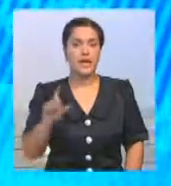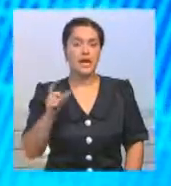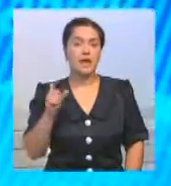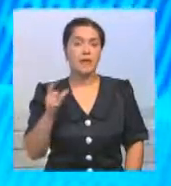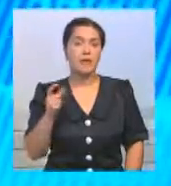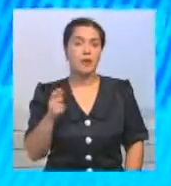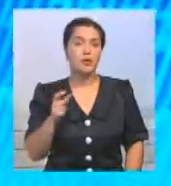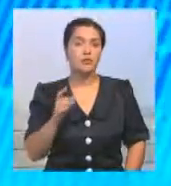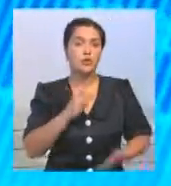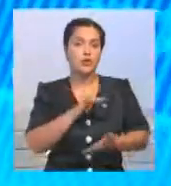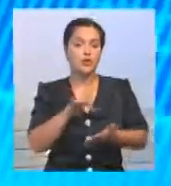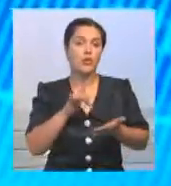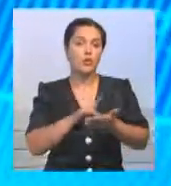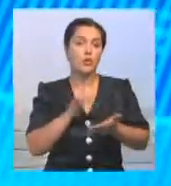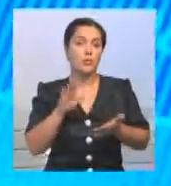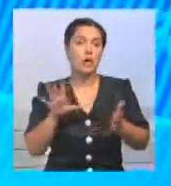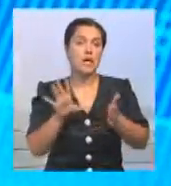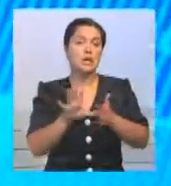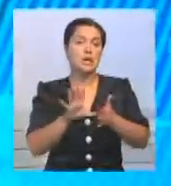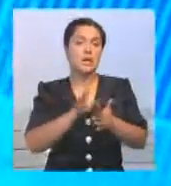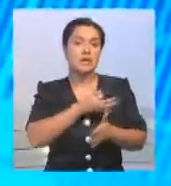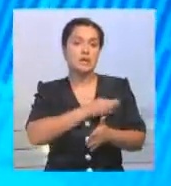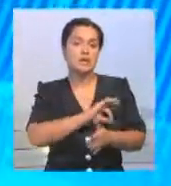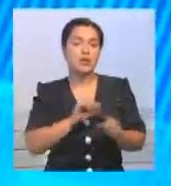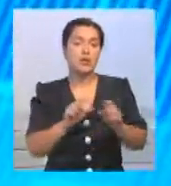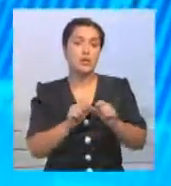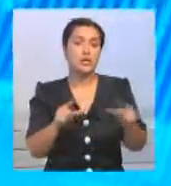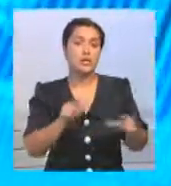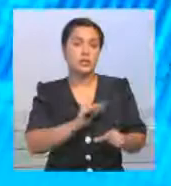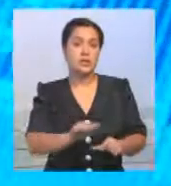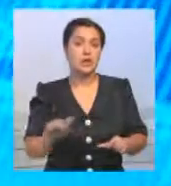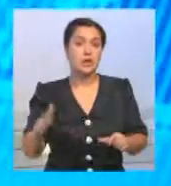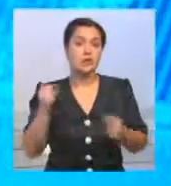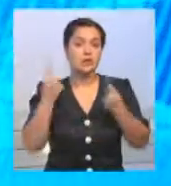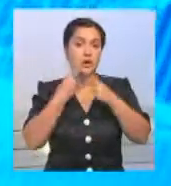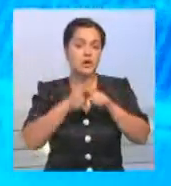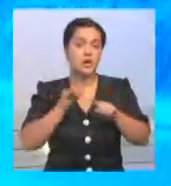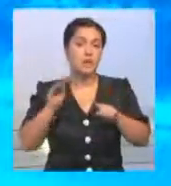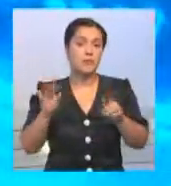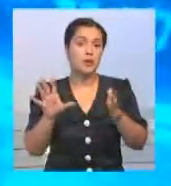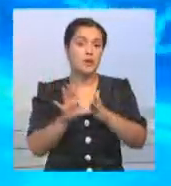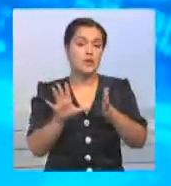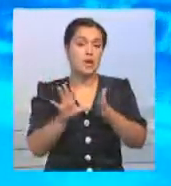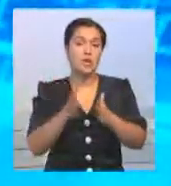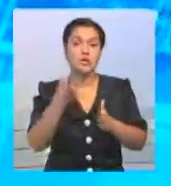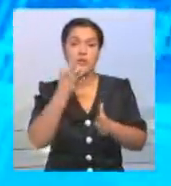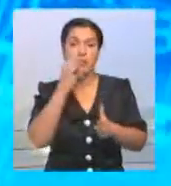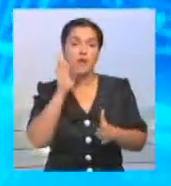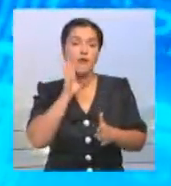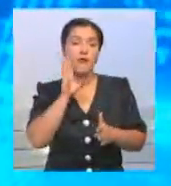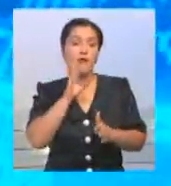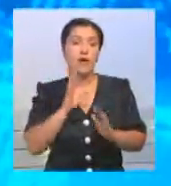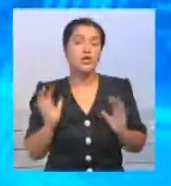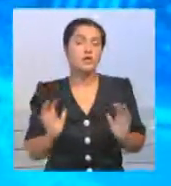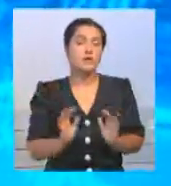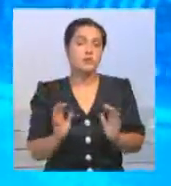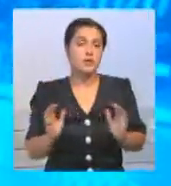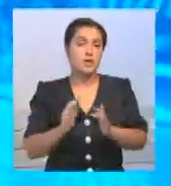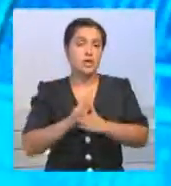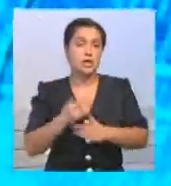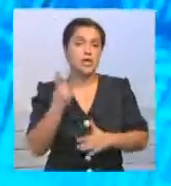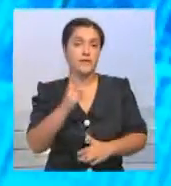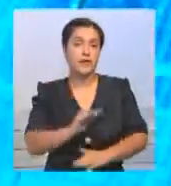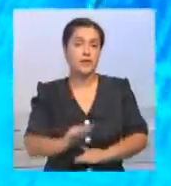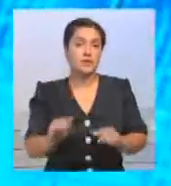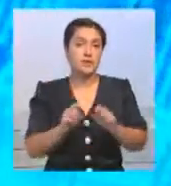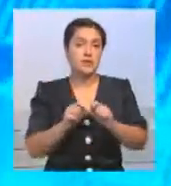Экибастузе повышает энергоэффективность в дошкольных учреждениях. Там внедряют современные технологии по энерго-, тепло- и водосбережению. Сразу